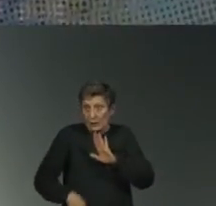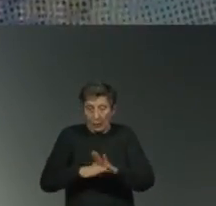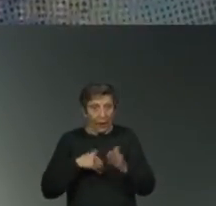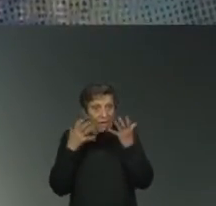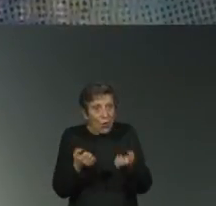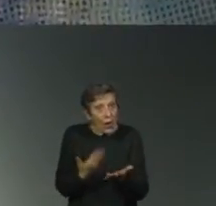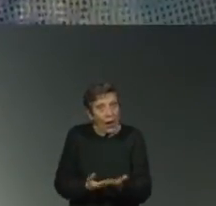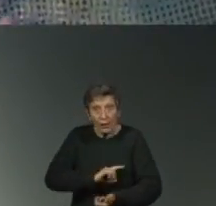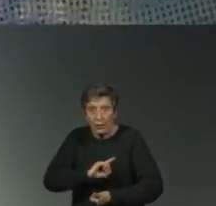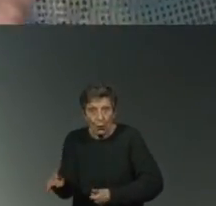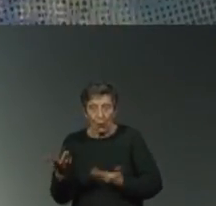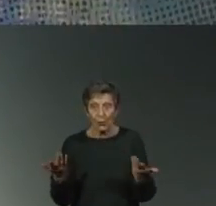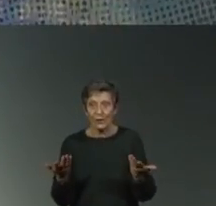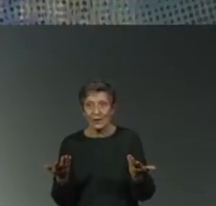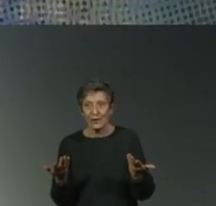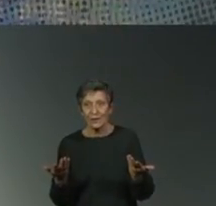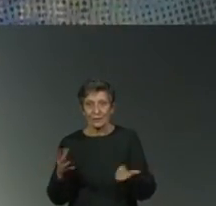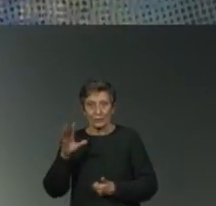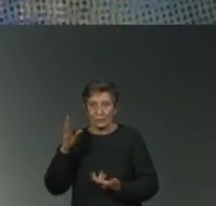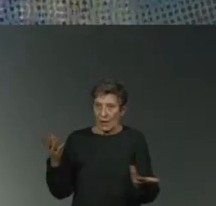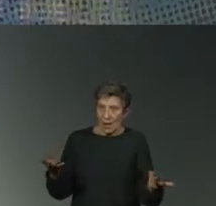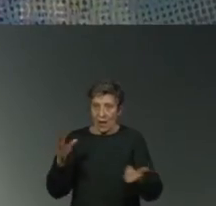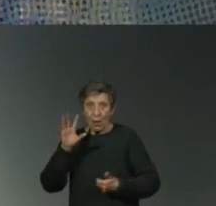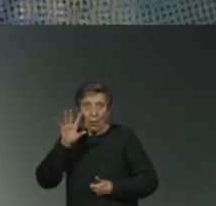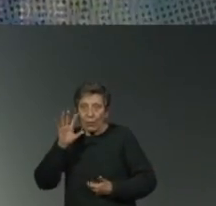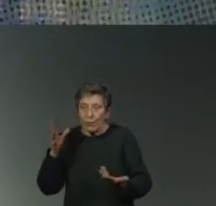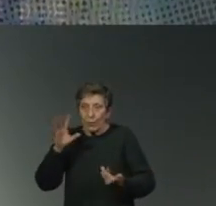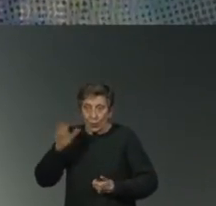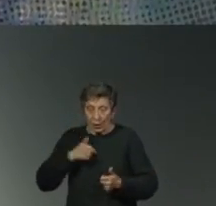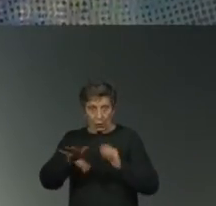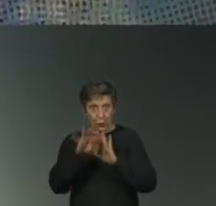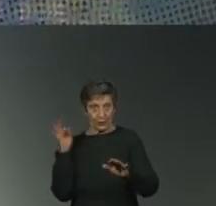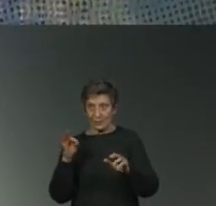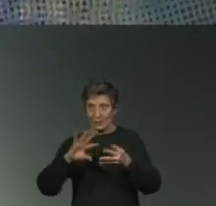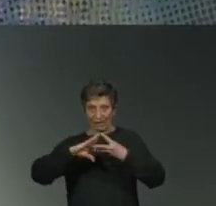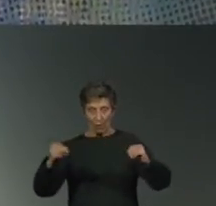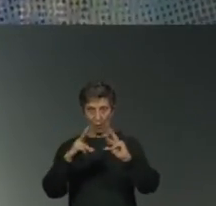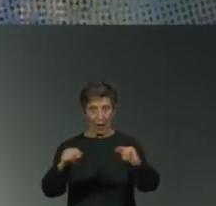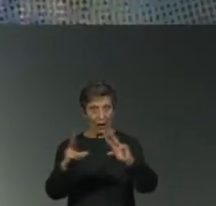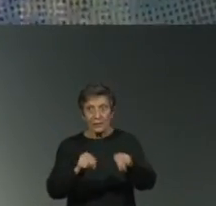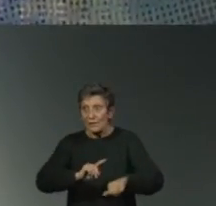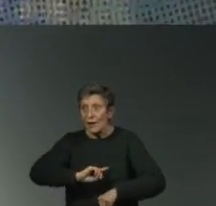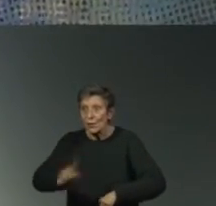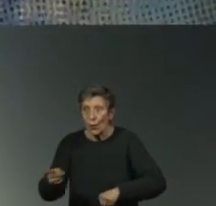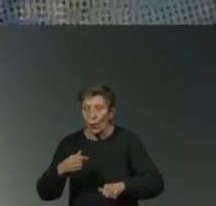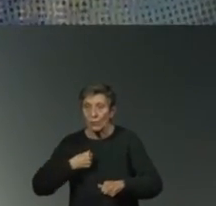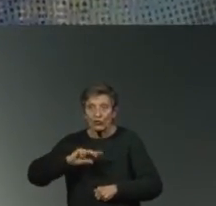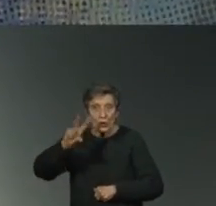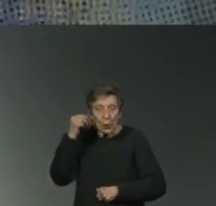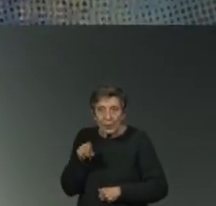initiale, et ce n'est pas la raison pour laquelle j'ai adopté ce dispositif narratif, mais j'ai tout de suite compris que le